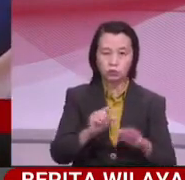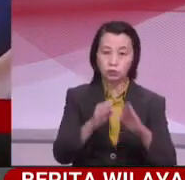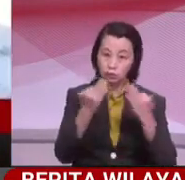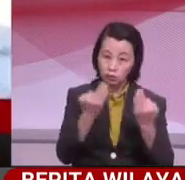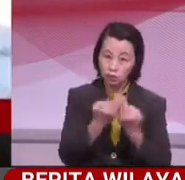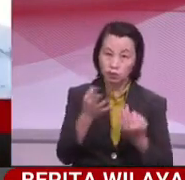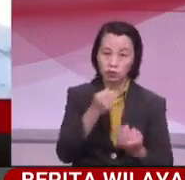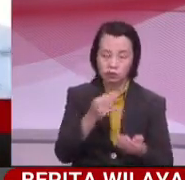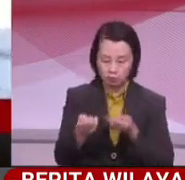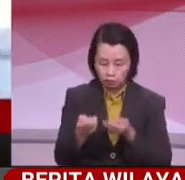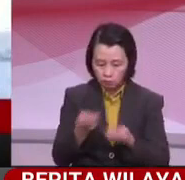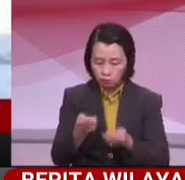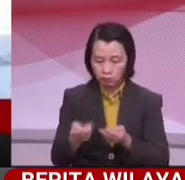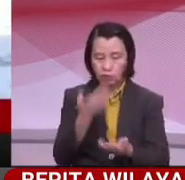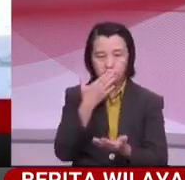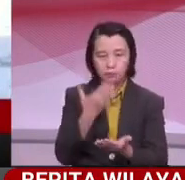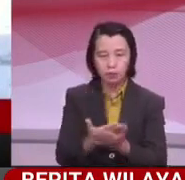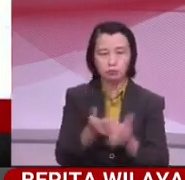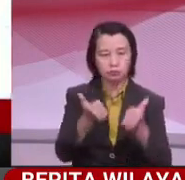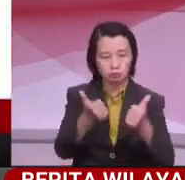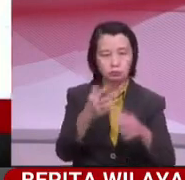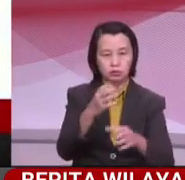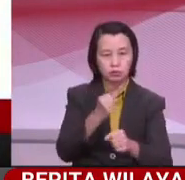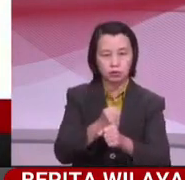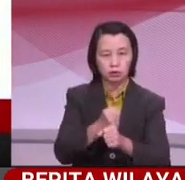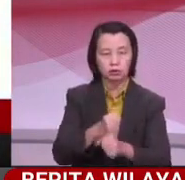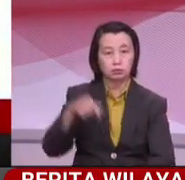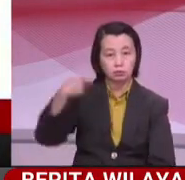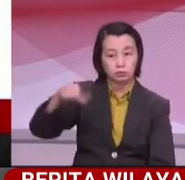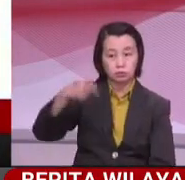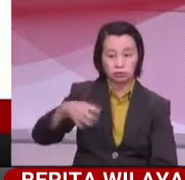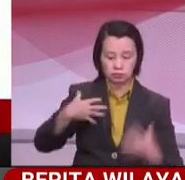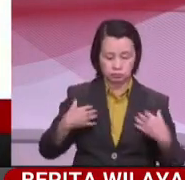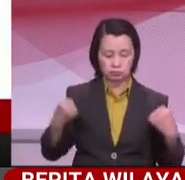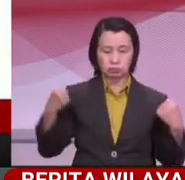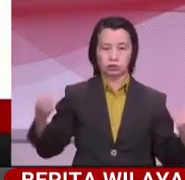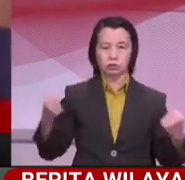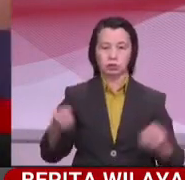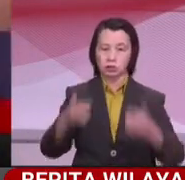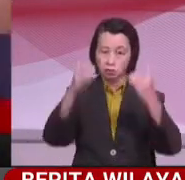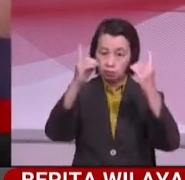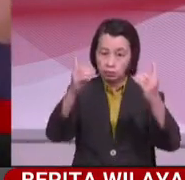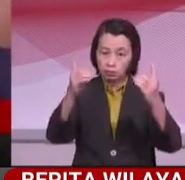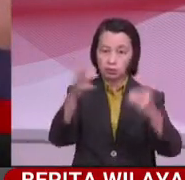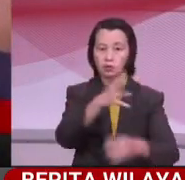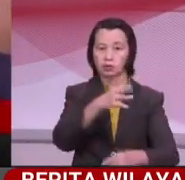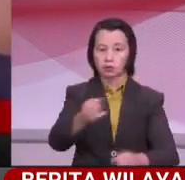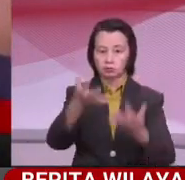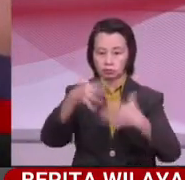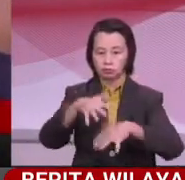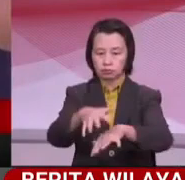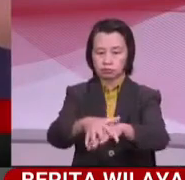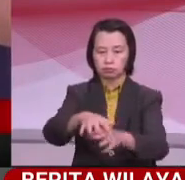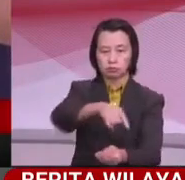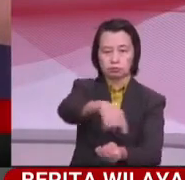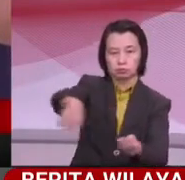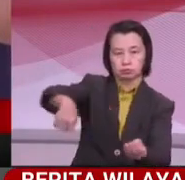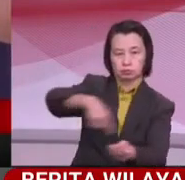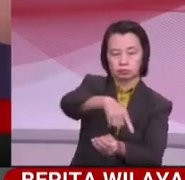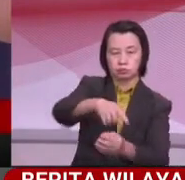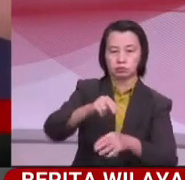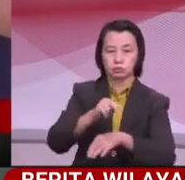rumah dan pengurusannya yang baik menyumbang dalam aspek politik kesehatan pendidikan malah integrity persekitaran